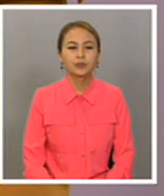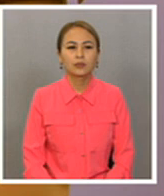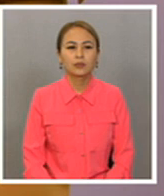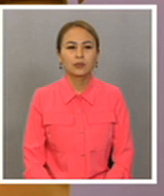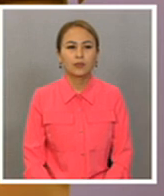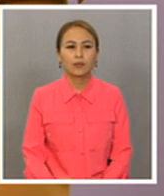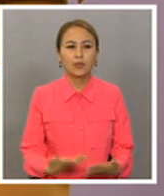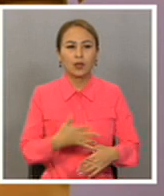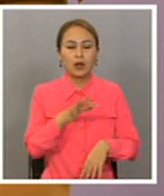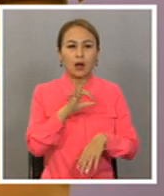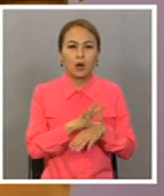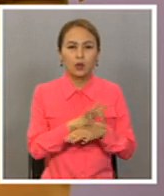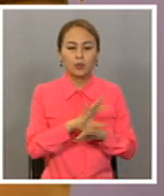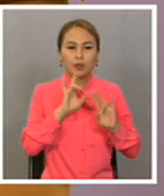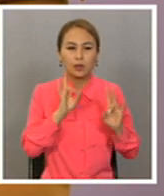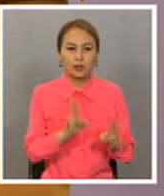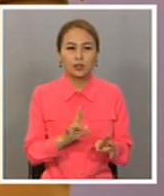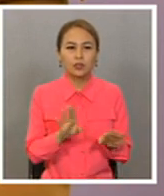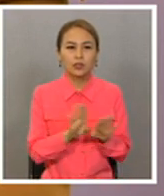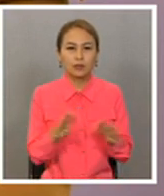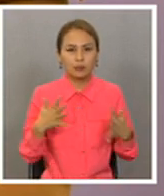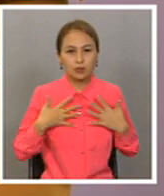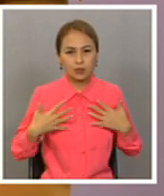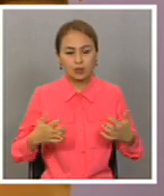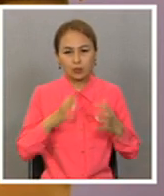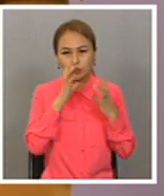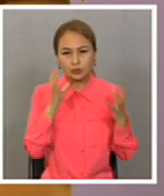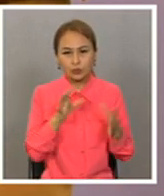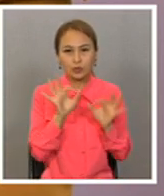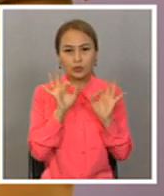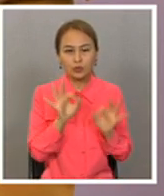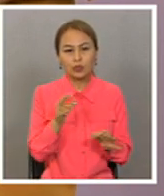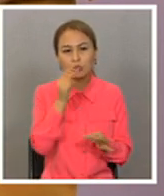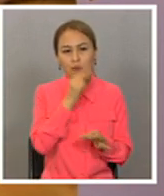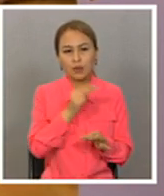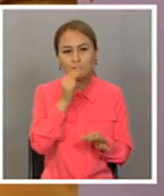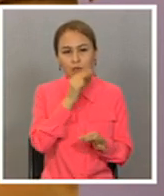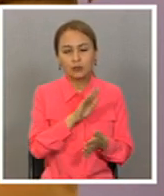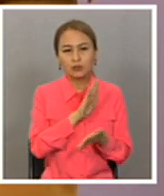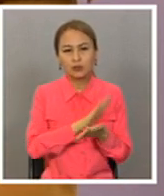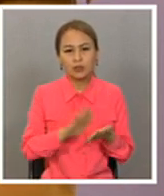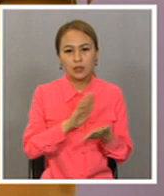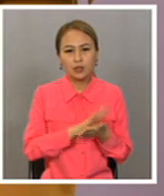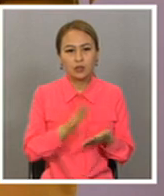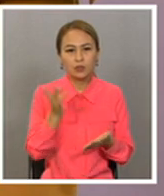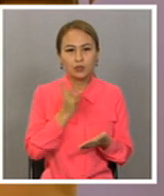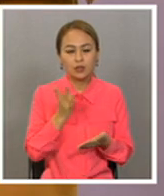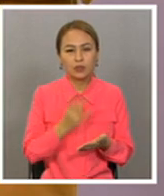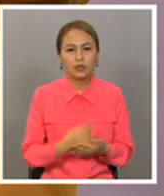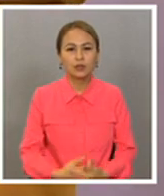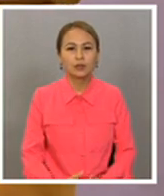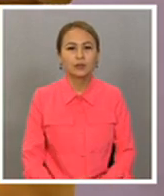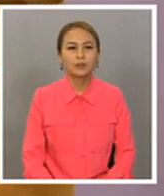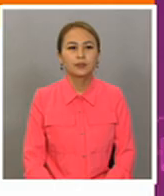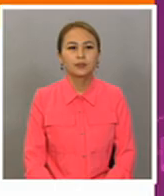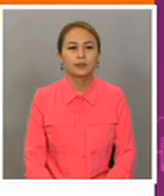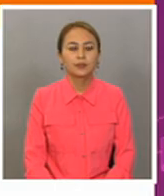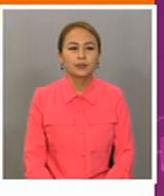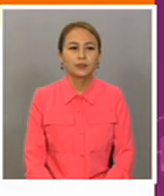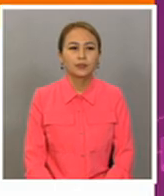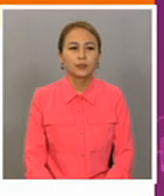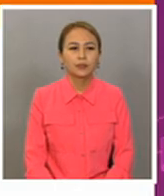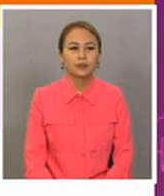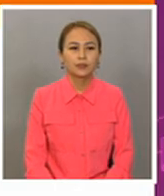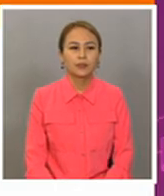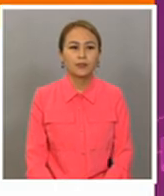Ауырып қалғанша, денсаулықты күтіп, дұрыс тамақтанып, таза жүру керек екен. Жарайсыңдар балалар.